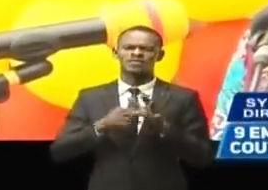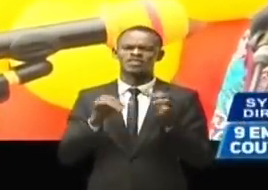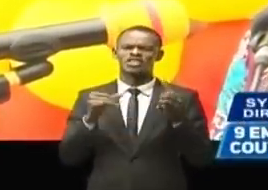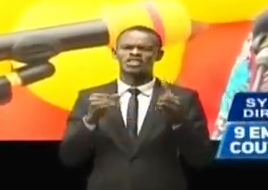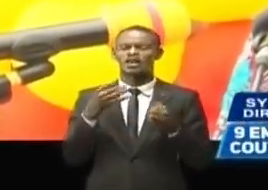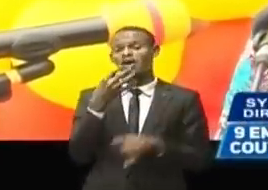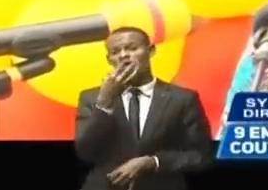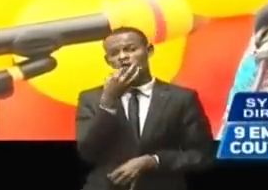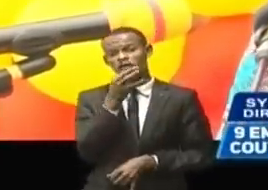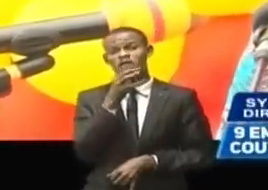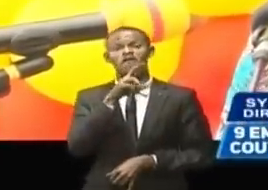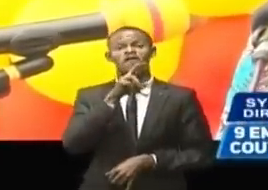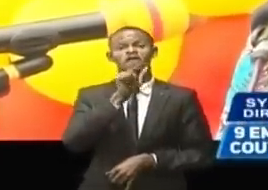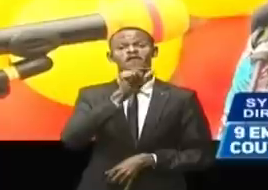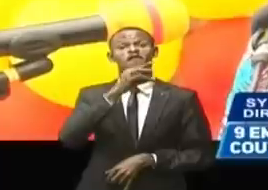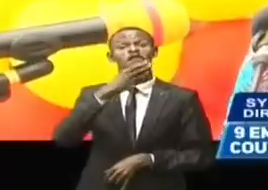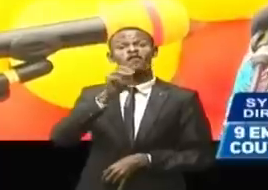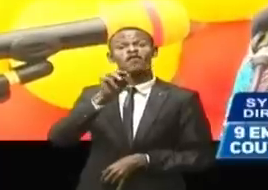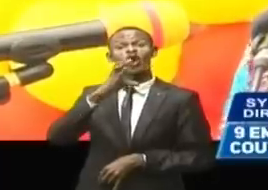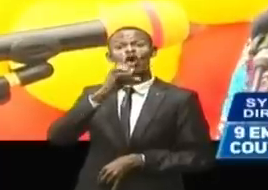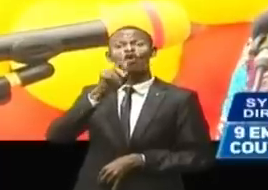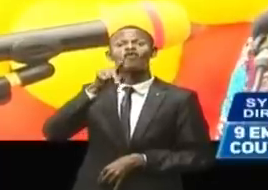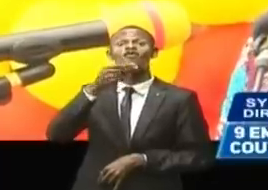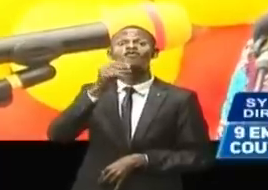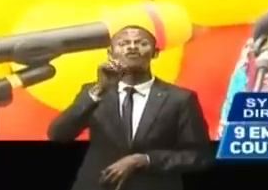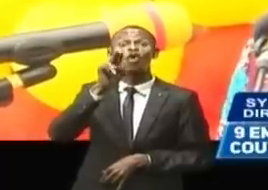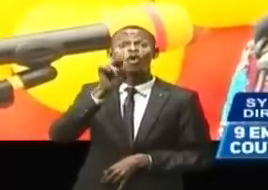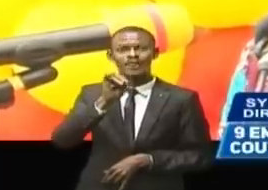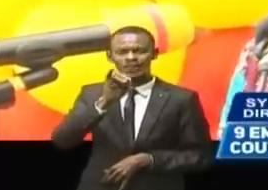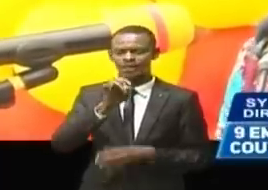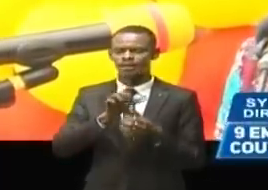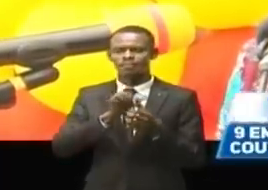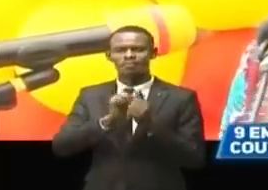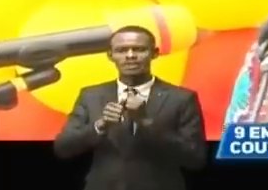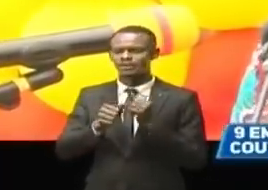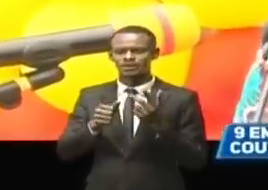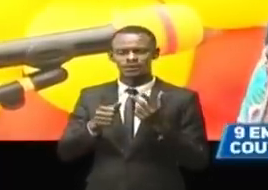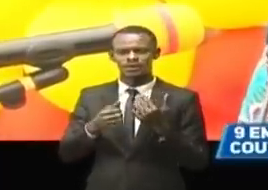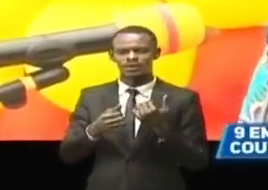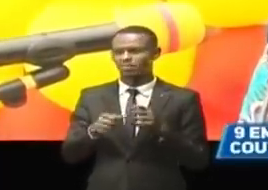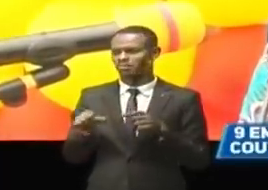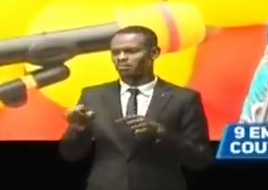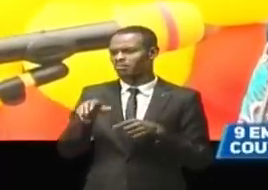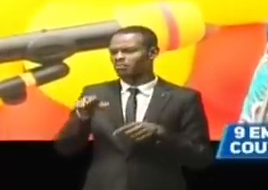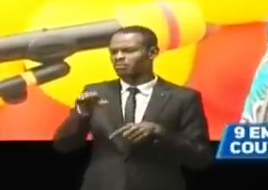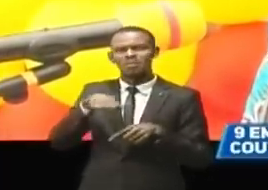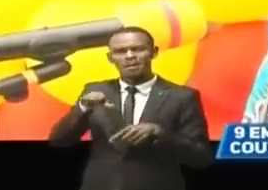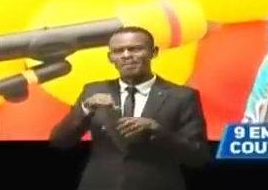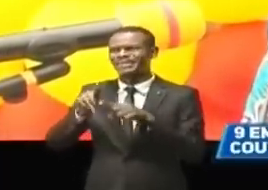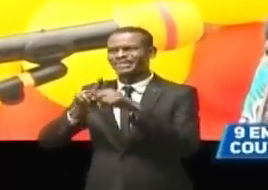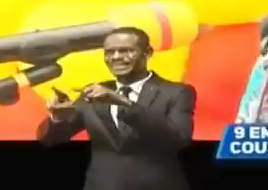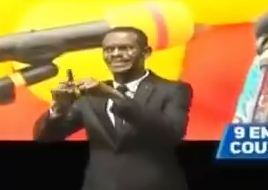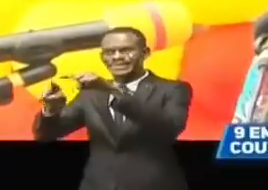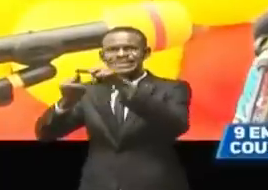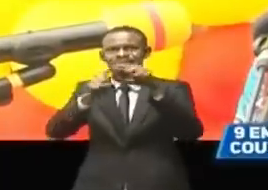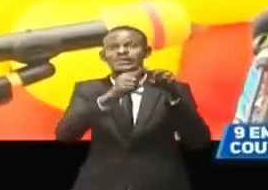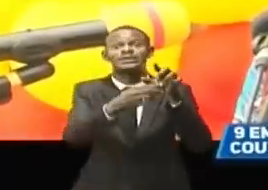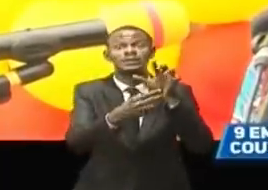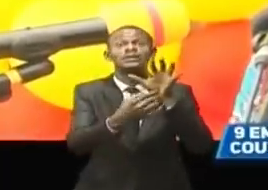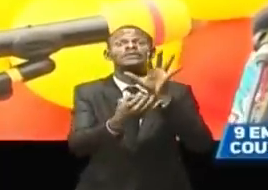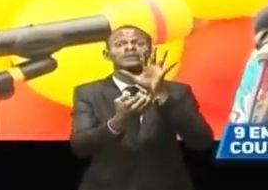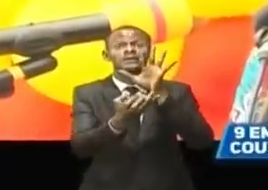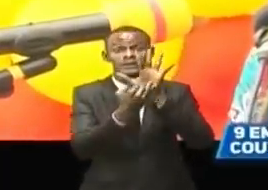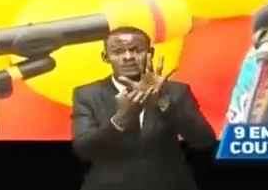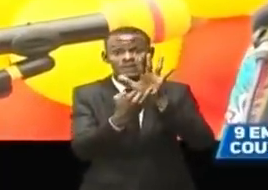qu'ils se dérouleront simultanément dans 7 principaux sites, d'où tout intérêt de ce renfort en termes de